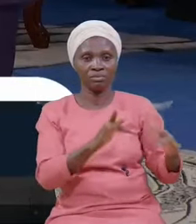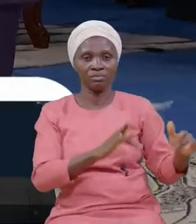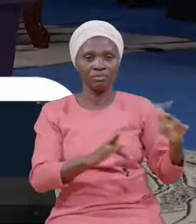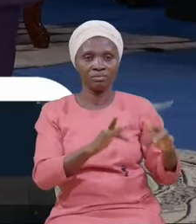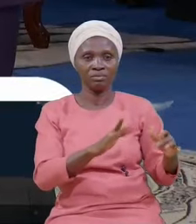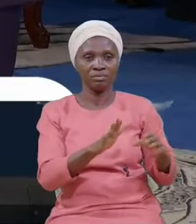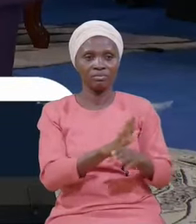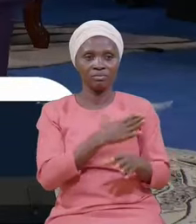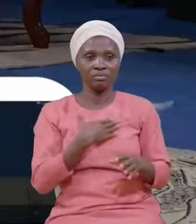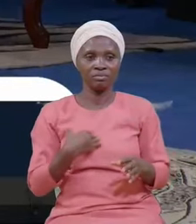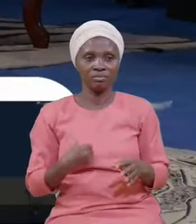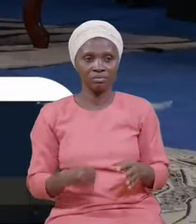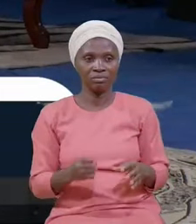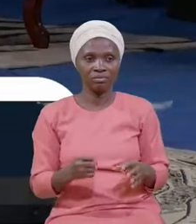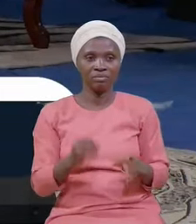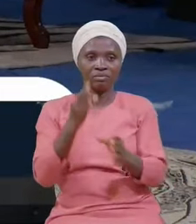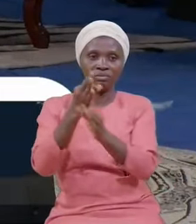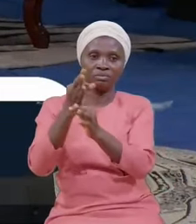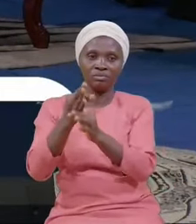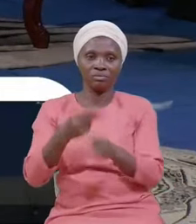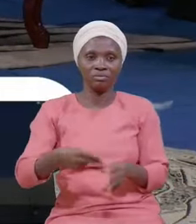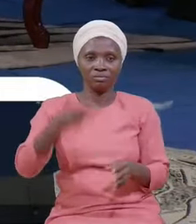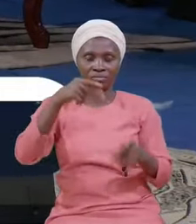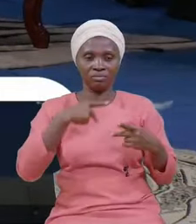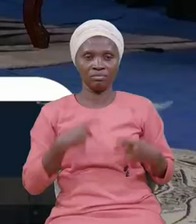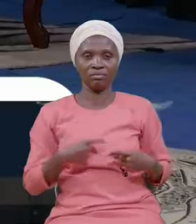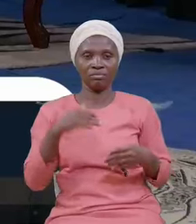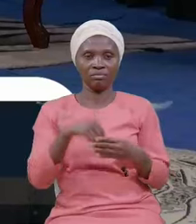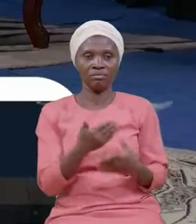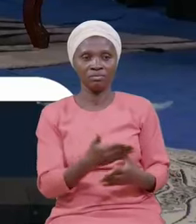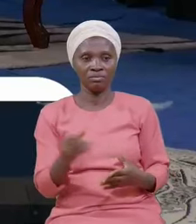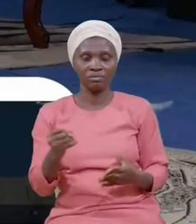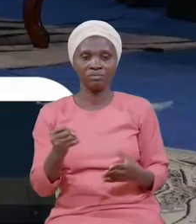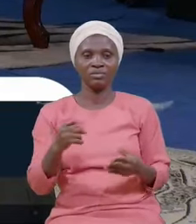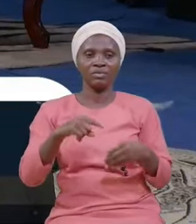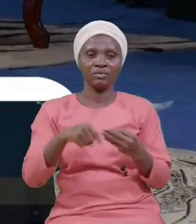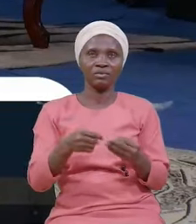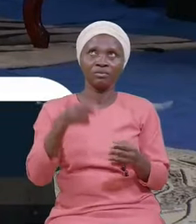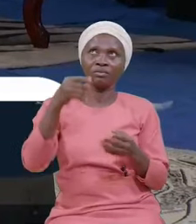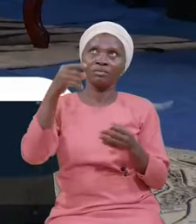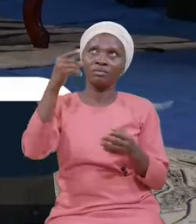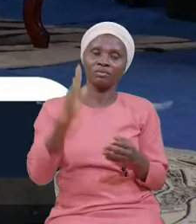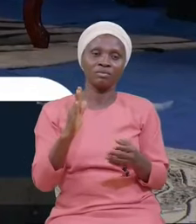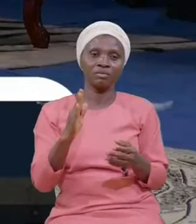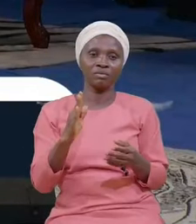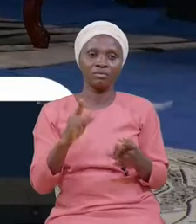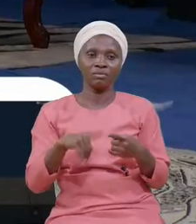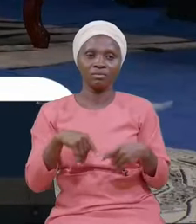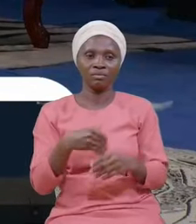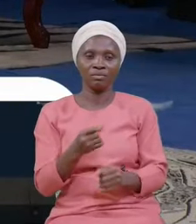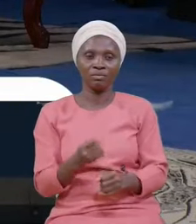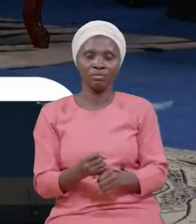et fidèle dans le service de Dieu pour faire l'expiation